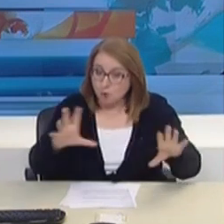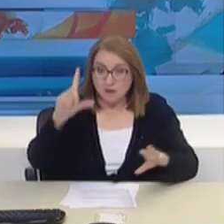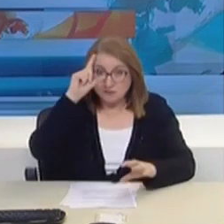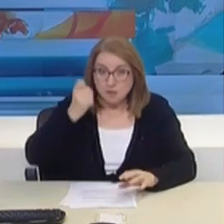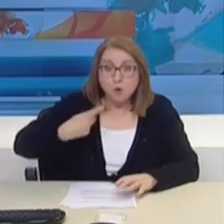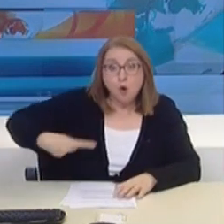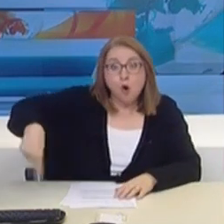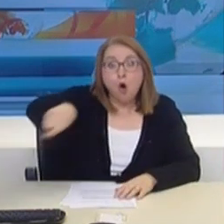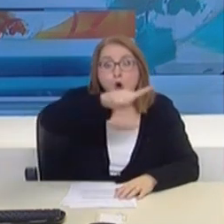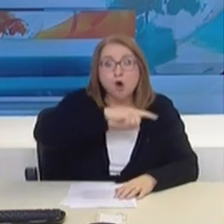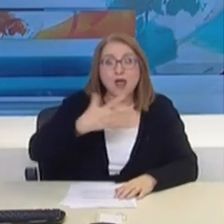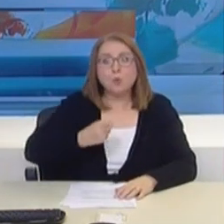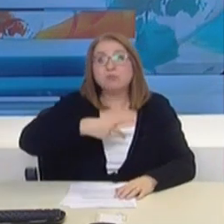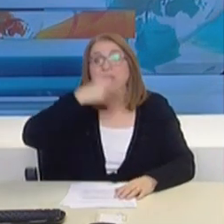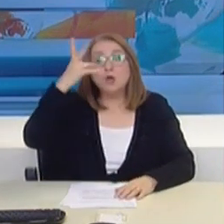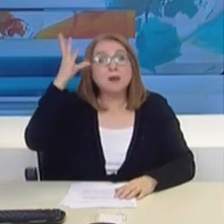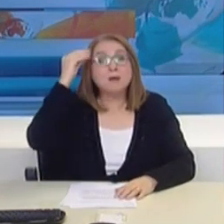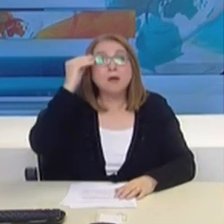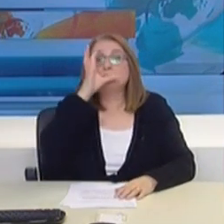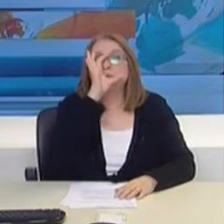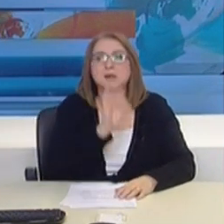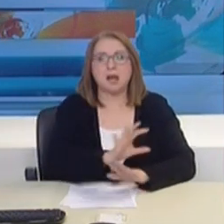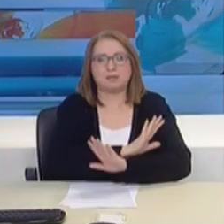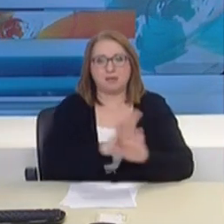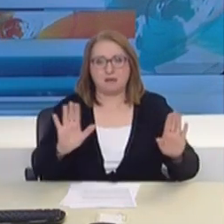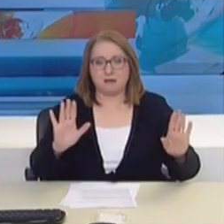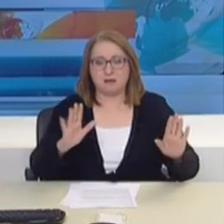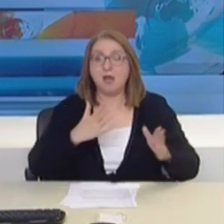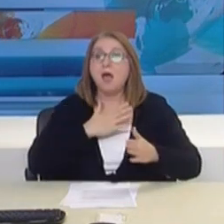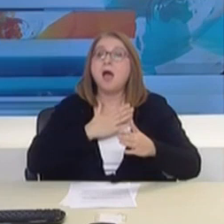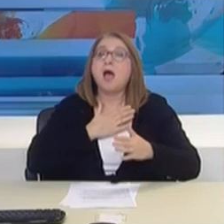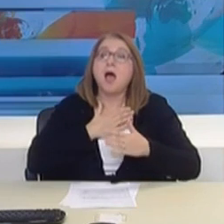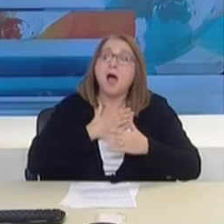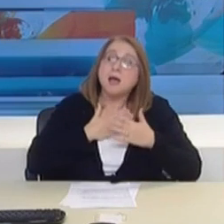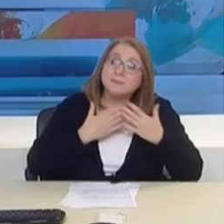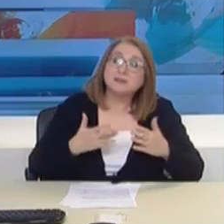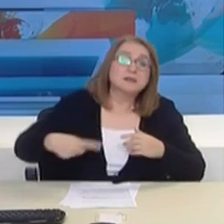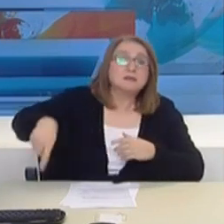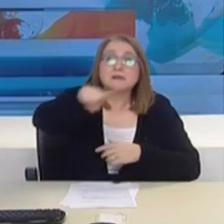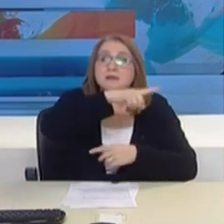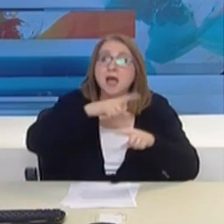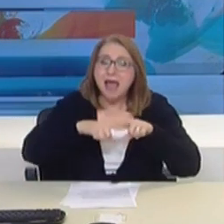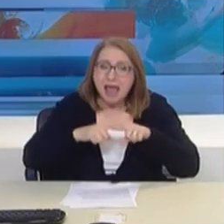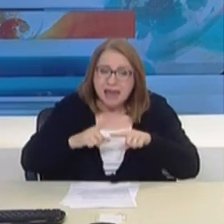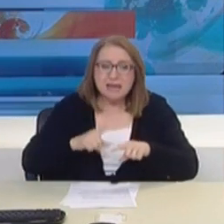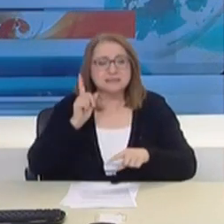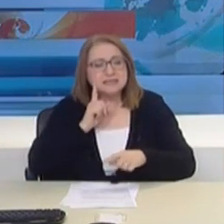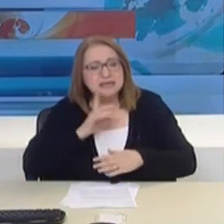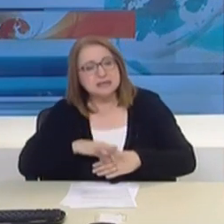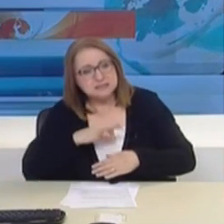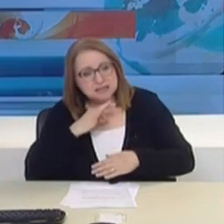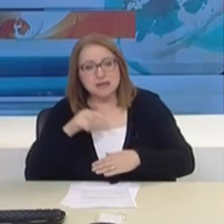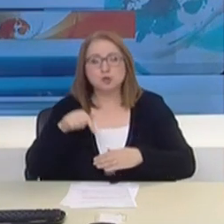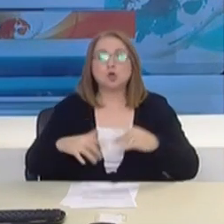αλήθεια. Αγαπητοί συμπολίτες, κυρίες και κύριοι, η μάχη είναι δύσκολη και η τελική της έκβαση εξαρτάται από όλους